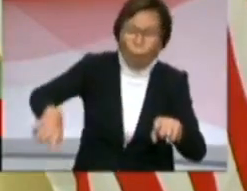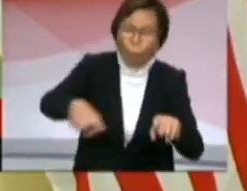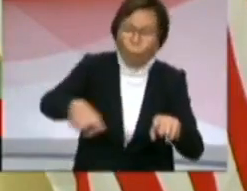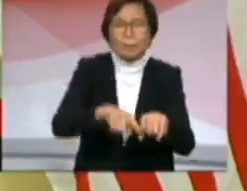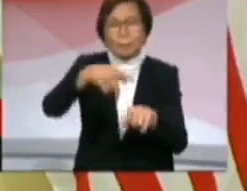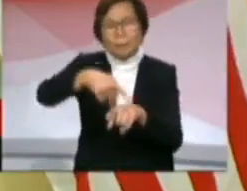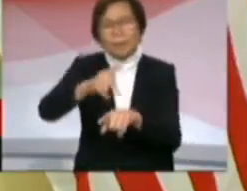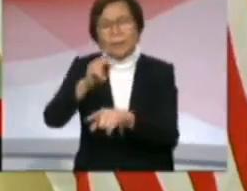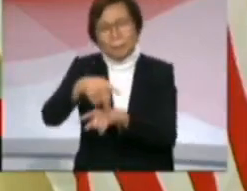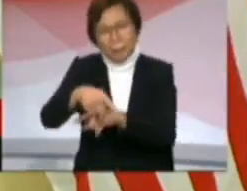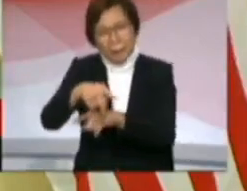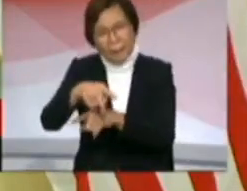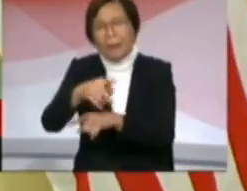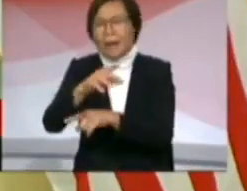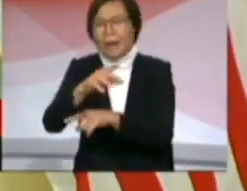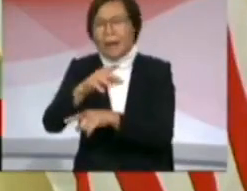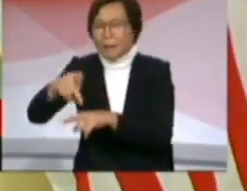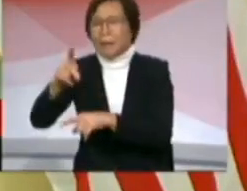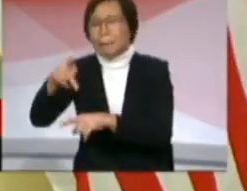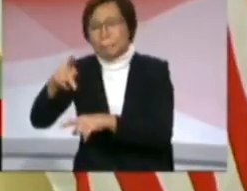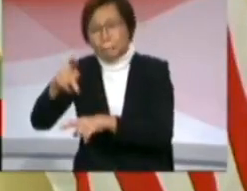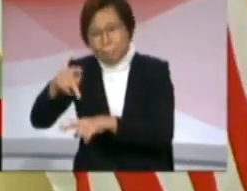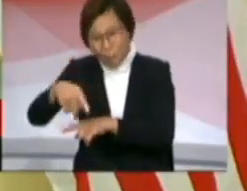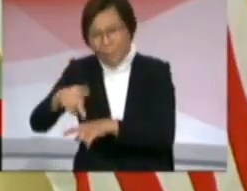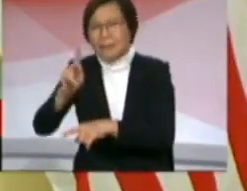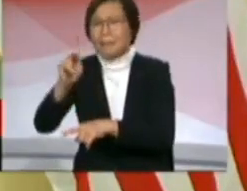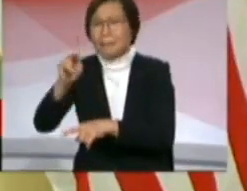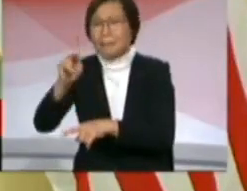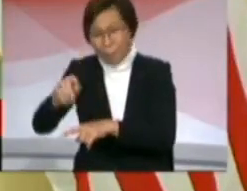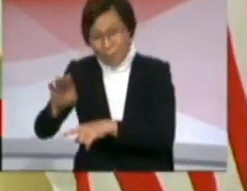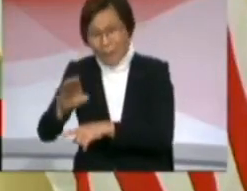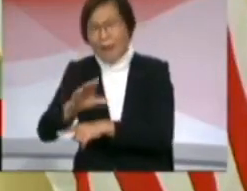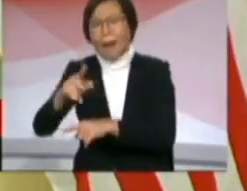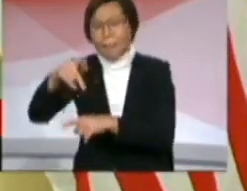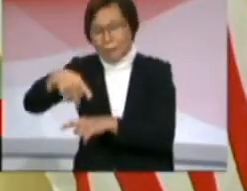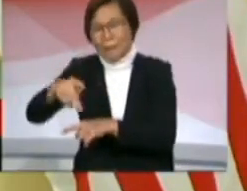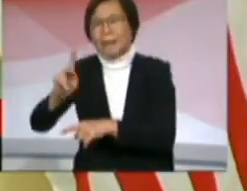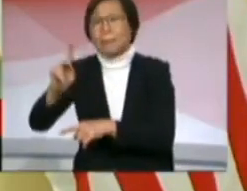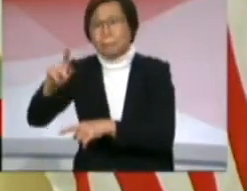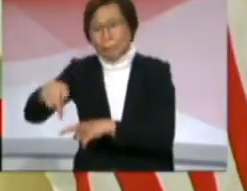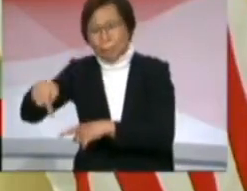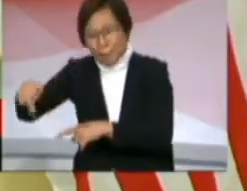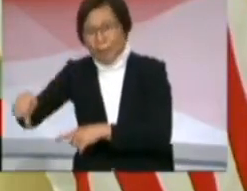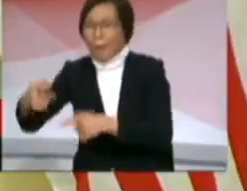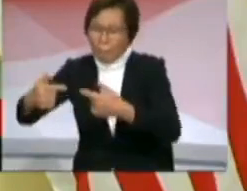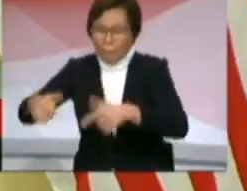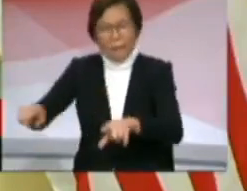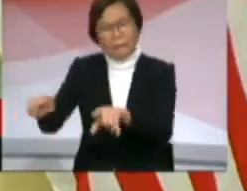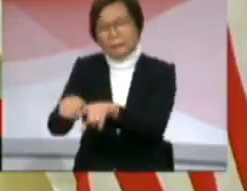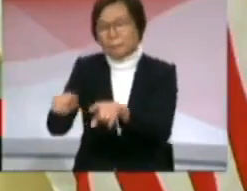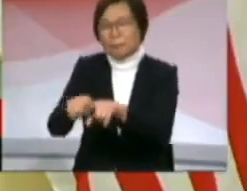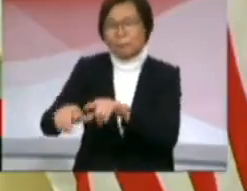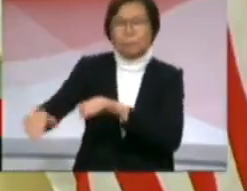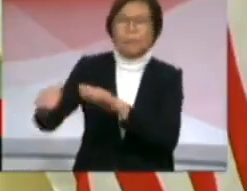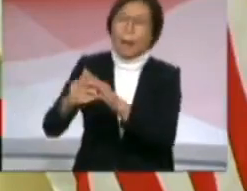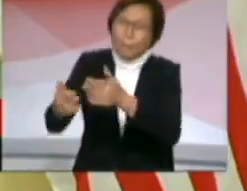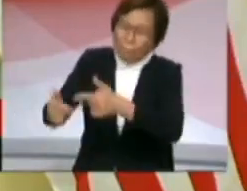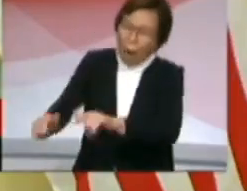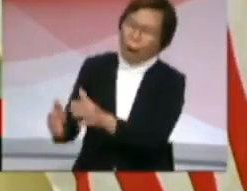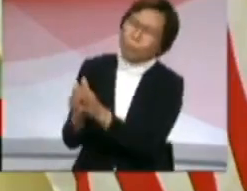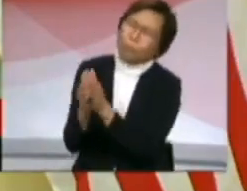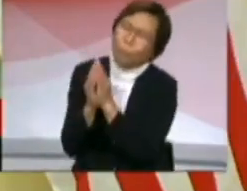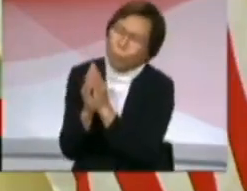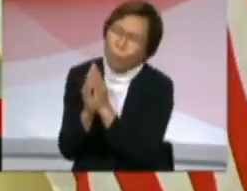teknikal hari ini bersetuju untuk meluluskan ataupun membenarkan rayuan tersebut, iaitu